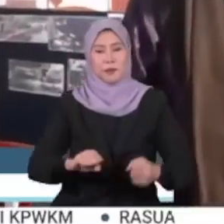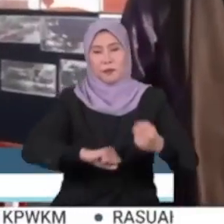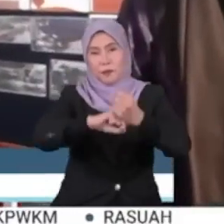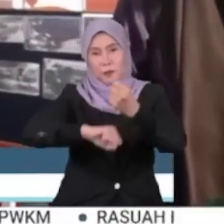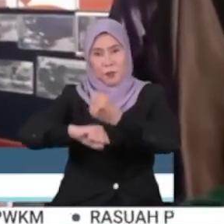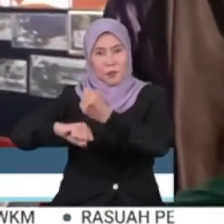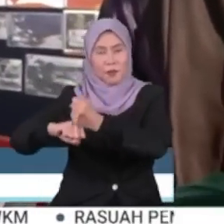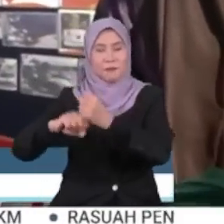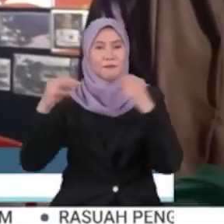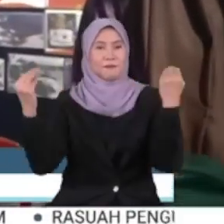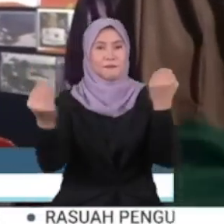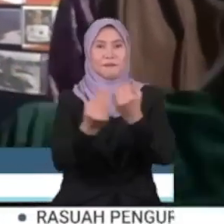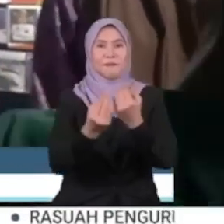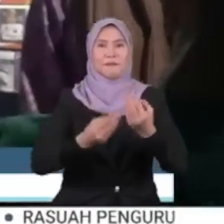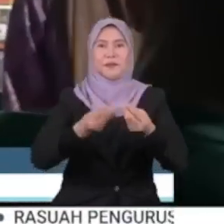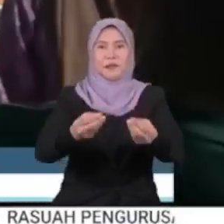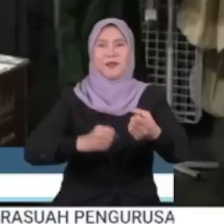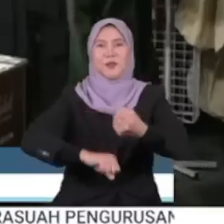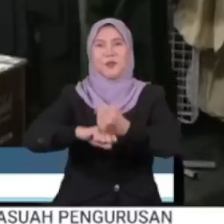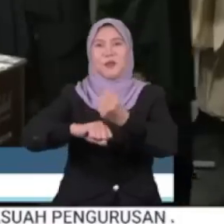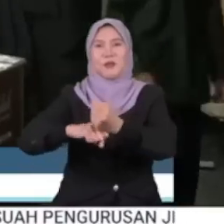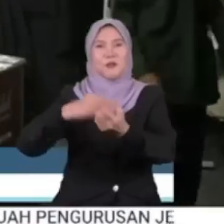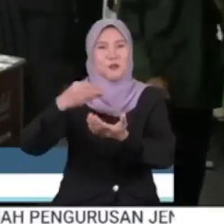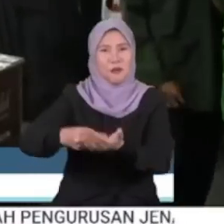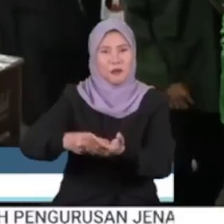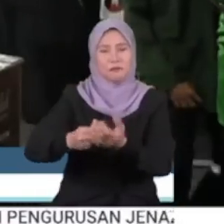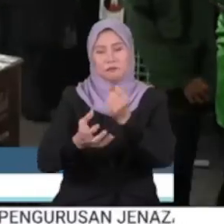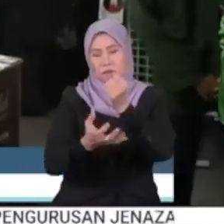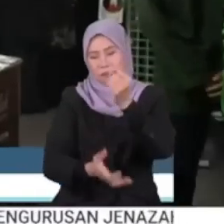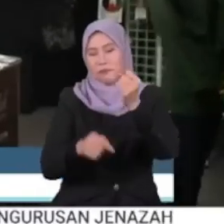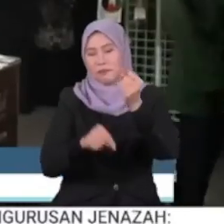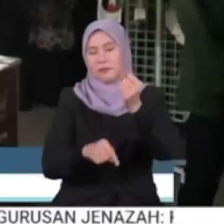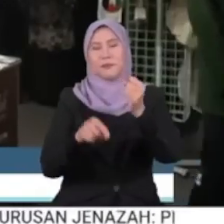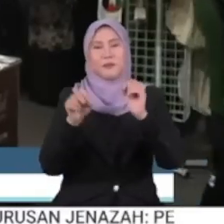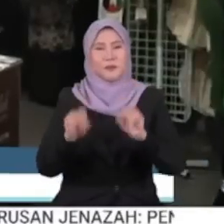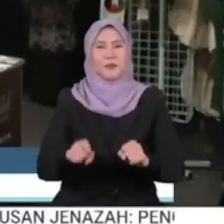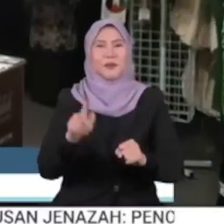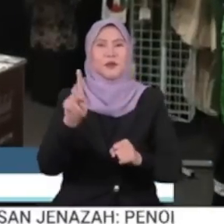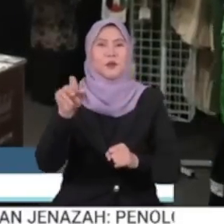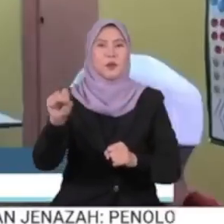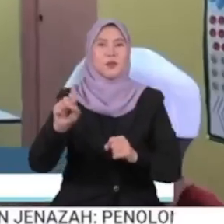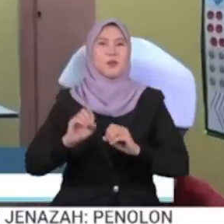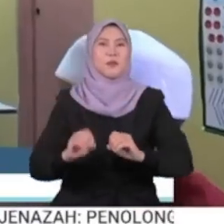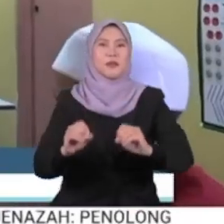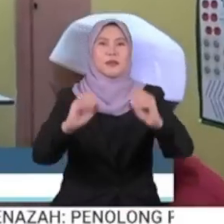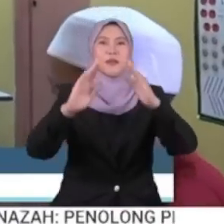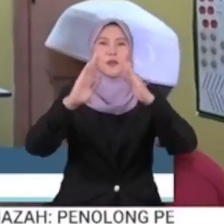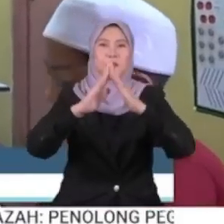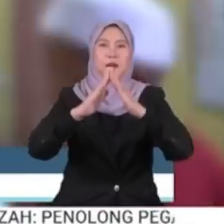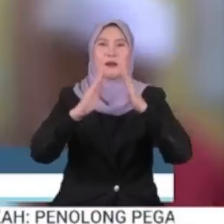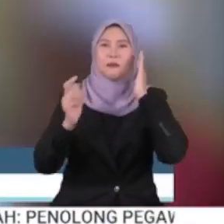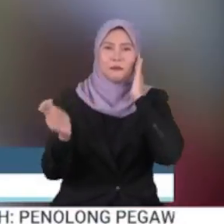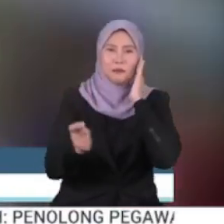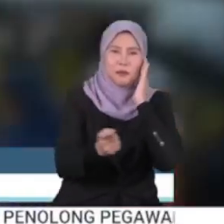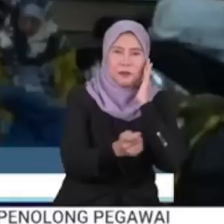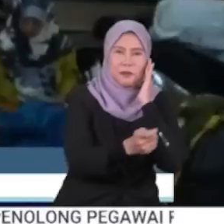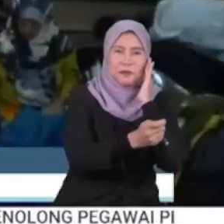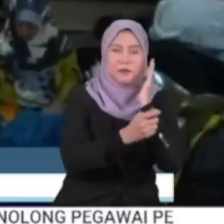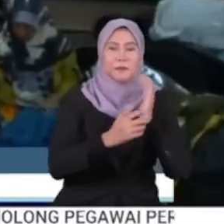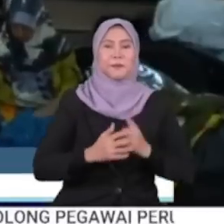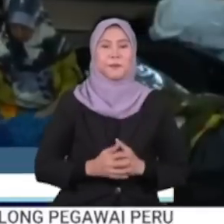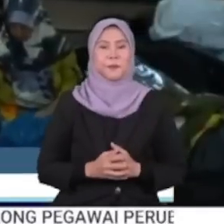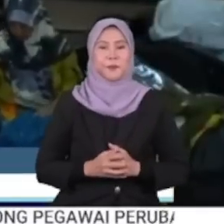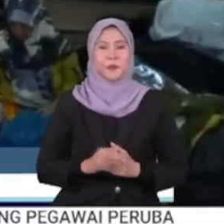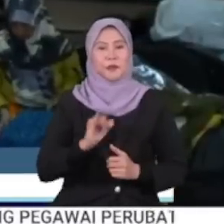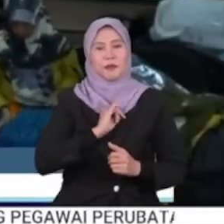Sokongan masyarakat setempat yang memberi sumbangan kewangan menjadi sumber utama bagi menampung kos operasi rumah mengaji berkenaan. Kak